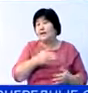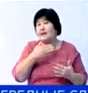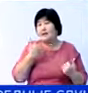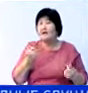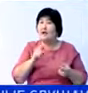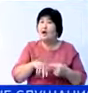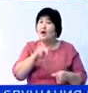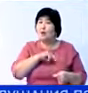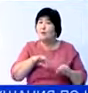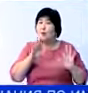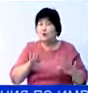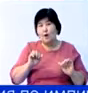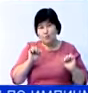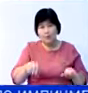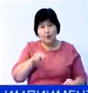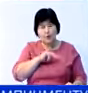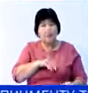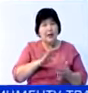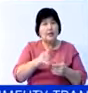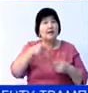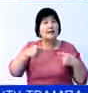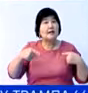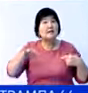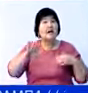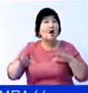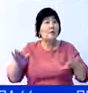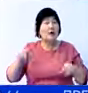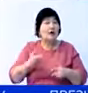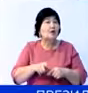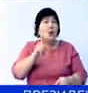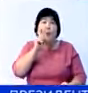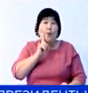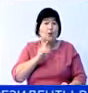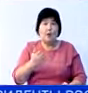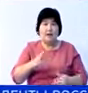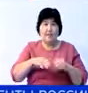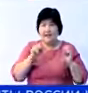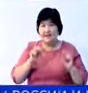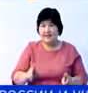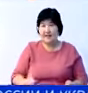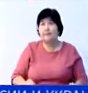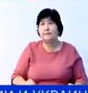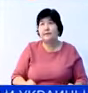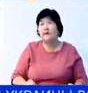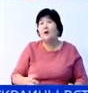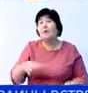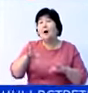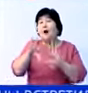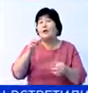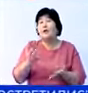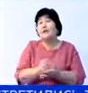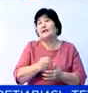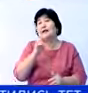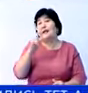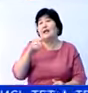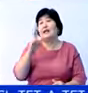привязки к рабочему месту. Можно работать сразу в нескольких местах. Это очень удобная профессия. По жеребьевке нам досталась клиника.